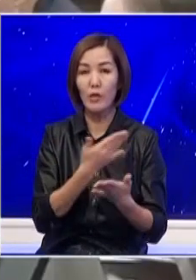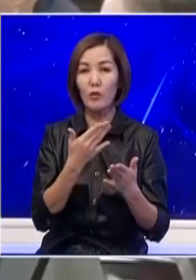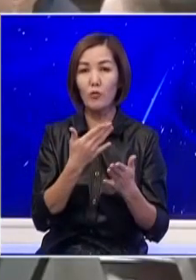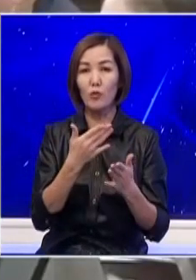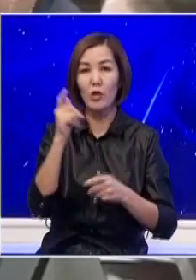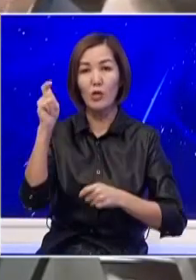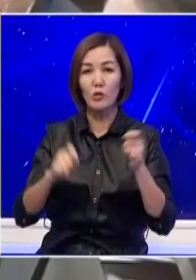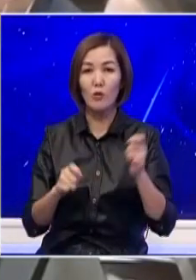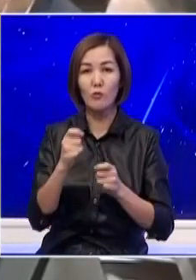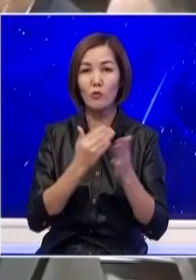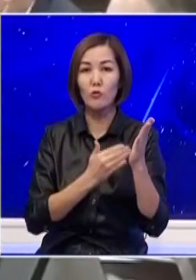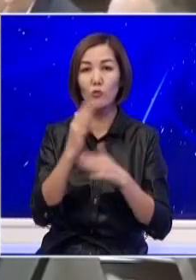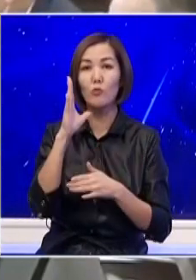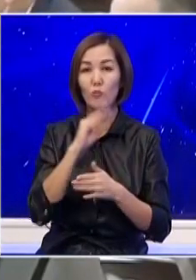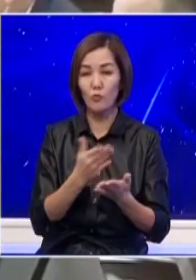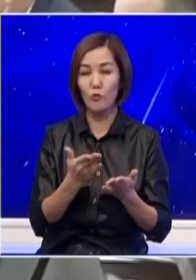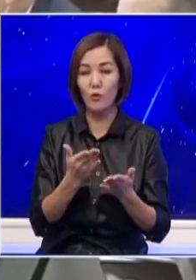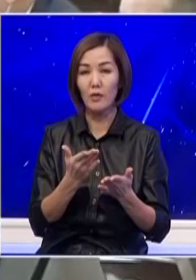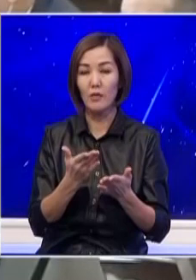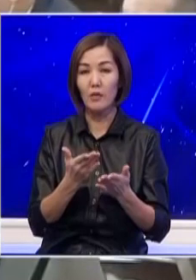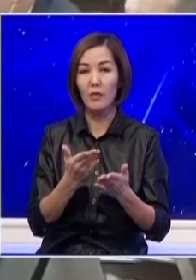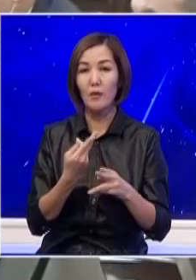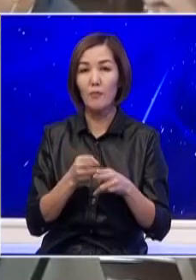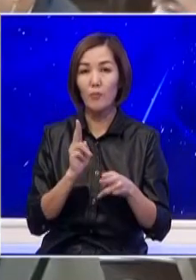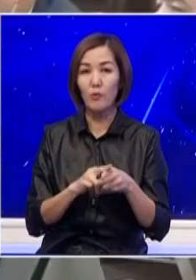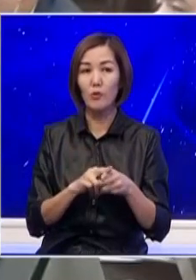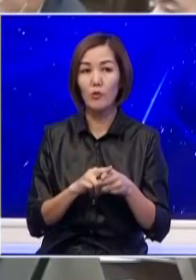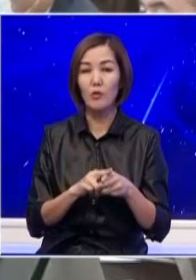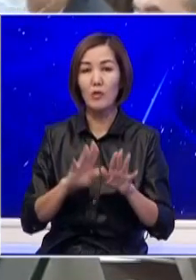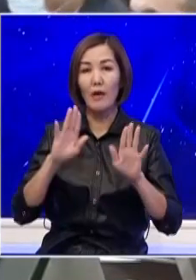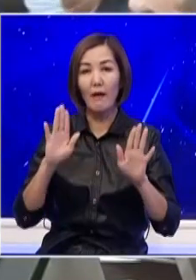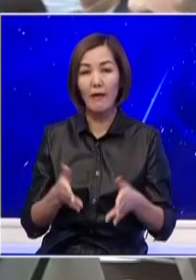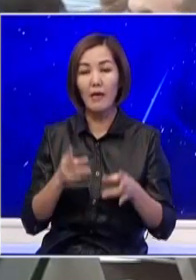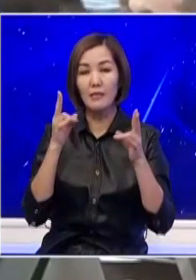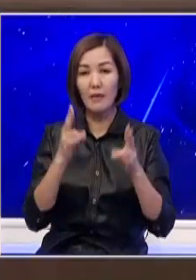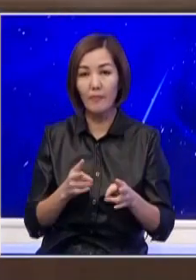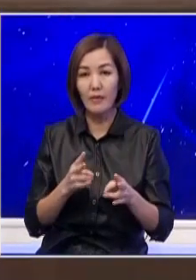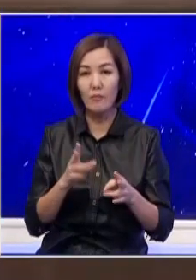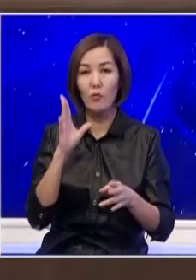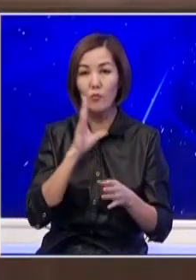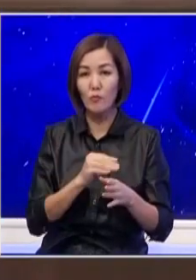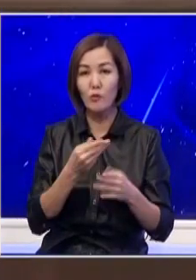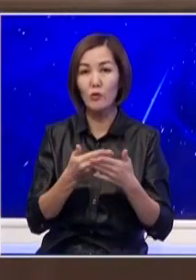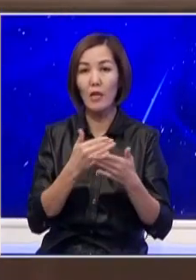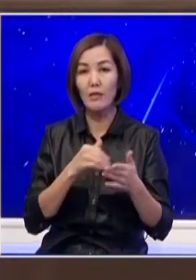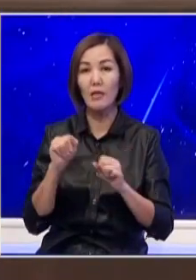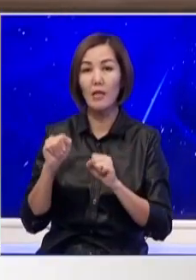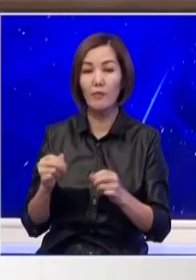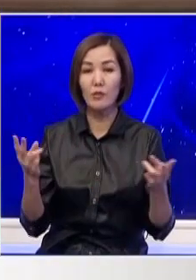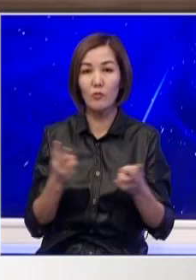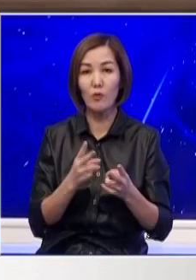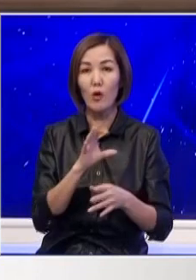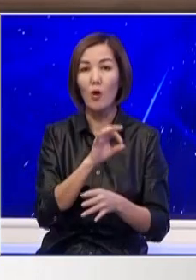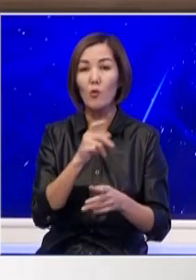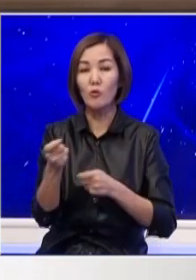шашын нормадан жоғары болуы мүмкін. Бұл айтып келетін апаттың нағыз сөзі. Сондықтан оңтүстік